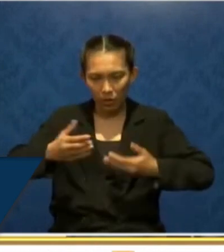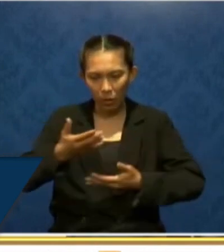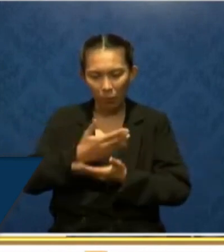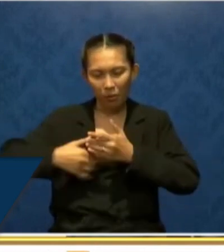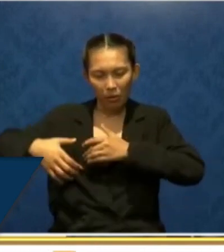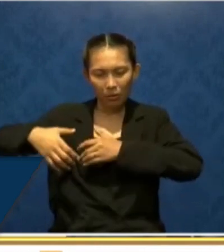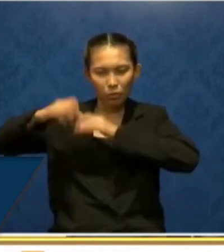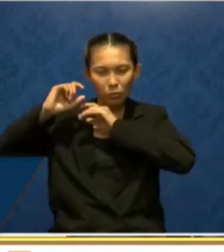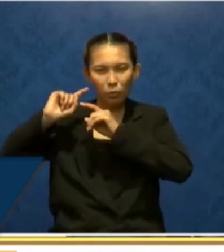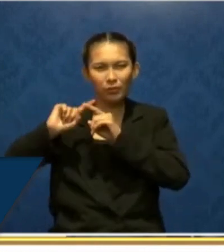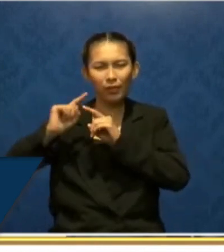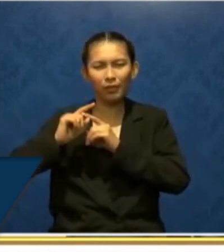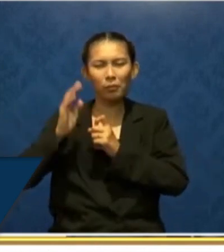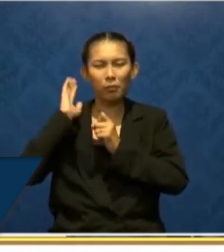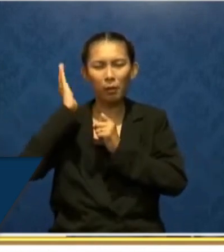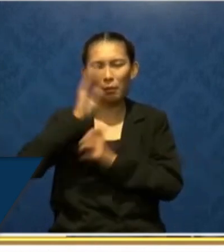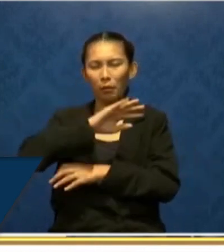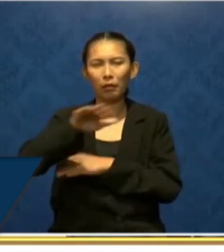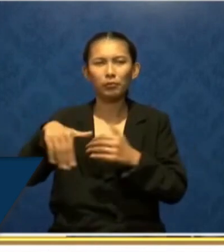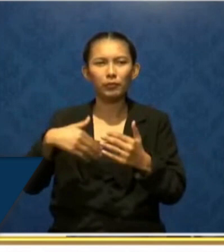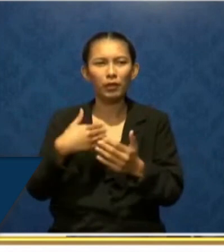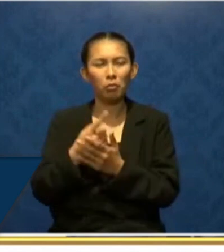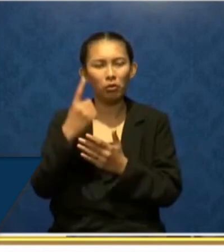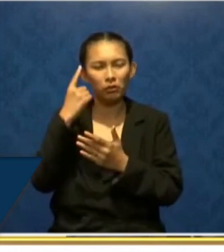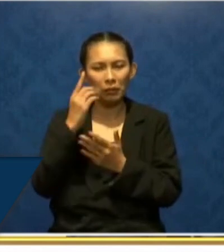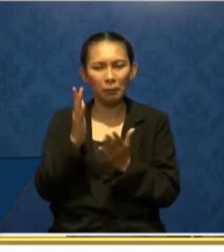ทวนที่เพื่อนสมาชิกได้พูดไปแล้วการกระจ